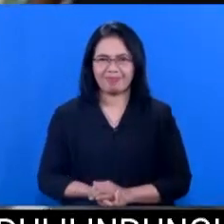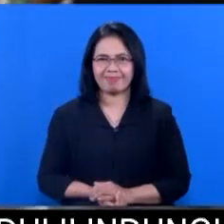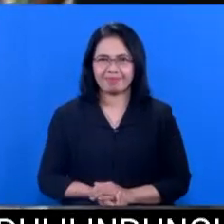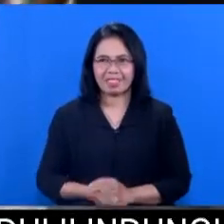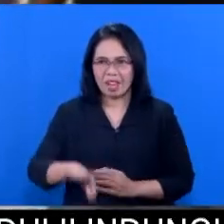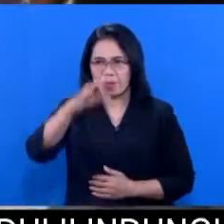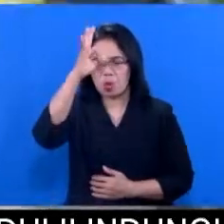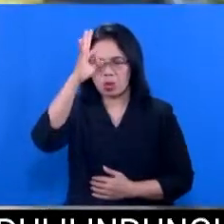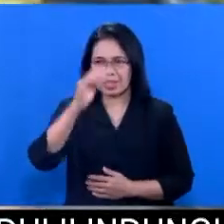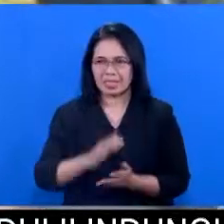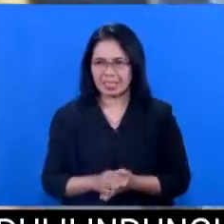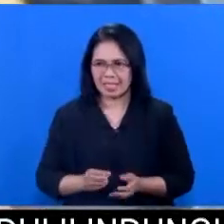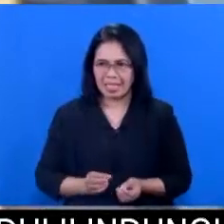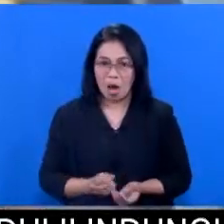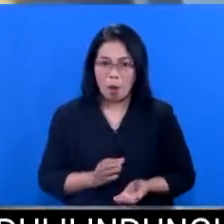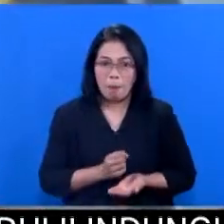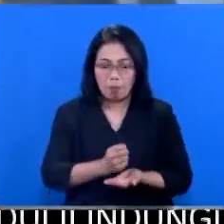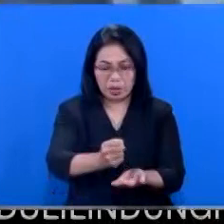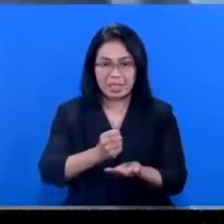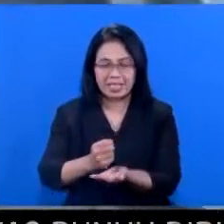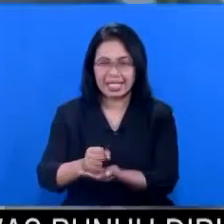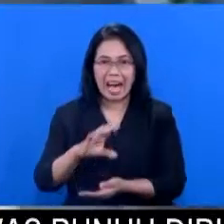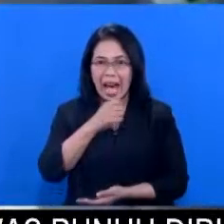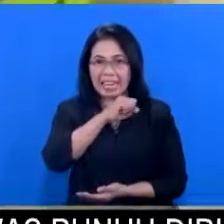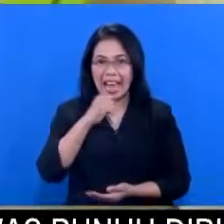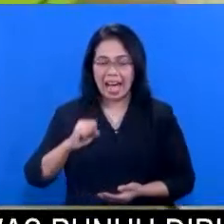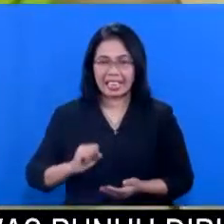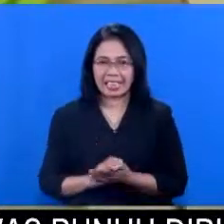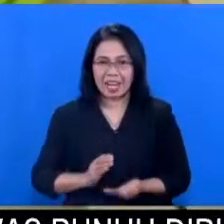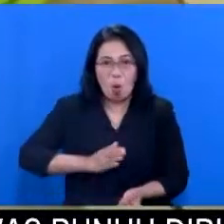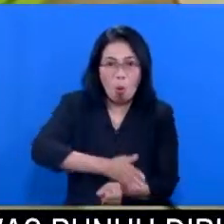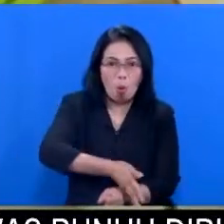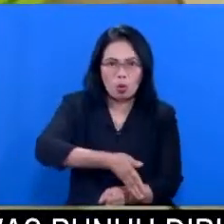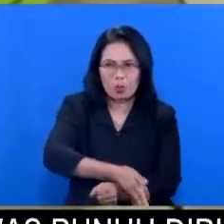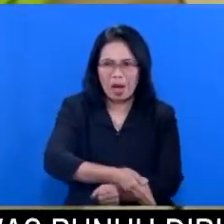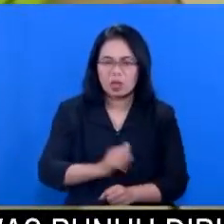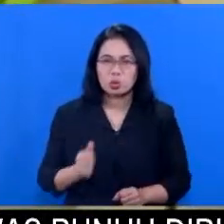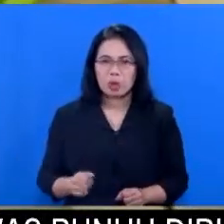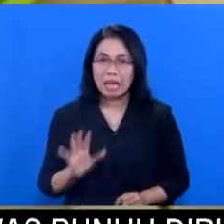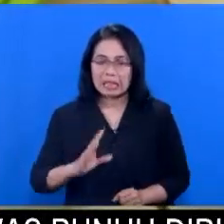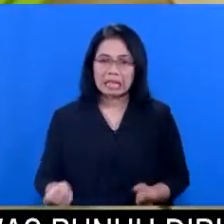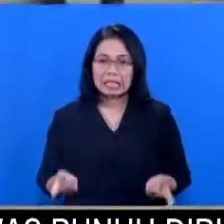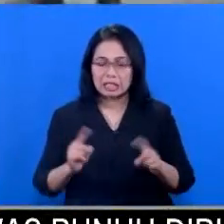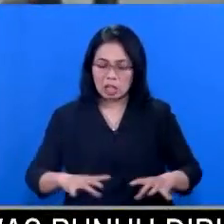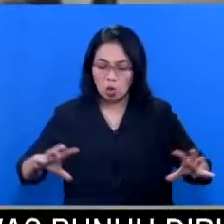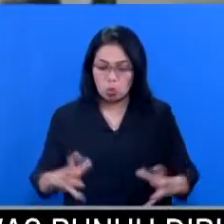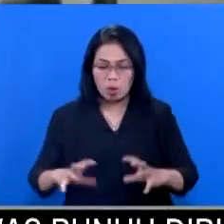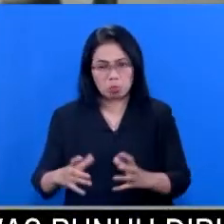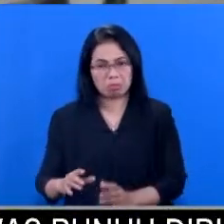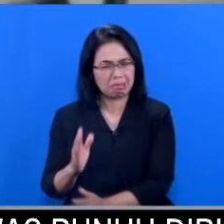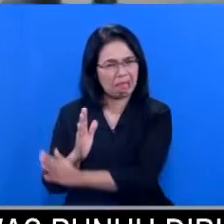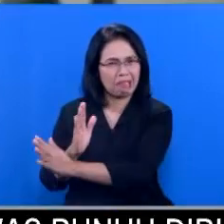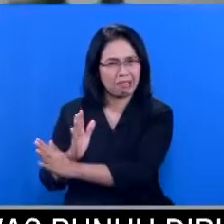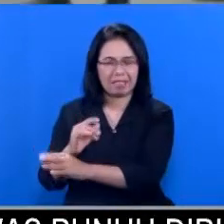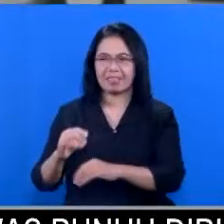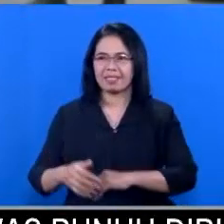sengaja melakukan jemput bola, membagikan daging kurban ke penerima yang berhak agar tidak terjadi kerumunan. Cara ini efektif mengurangi